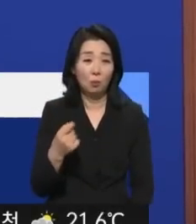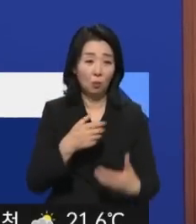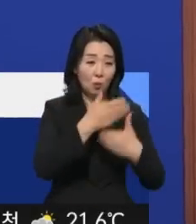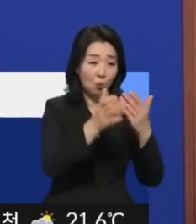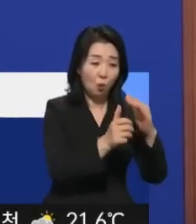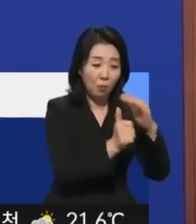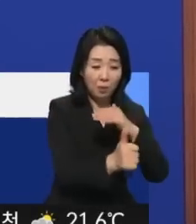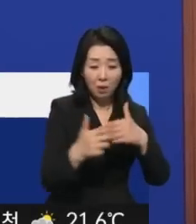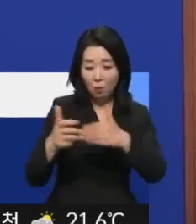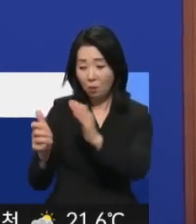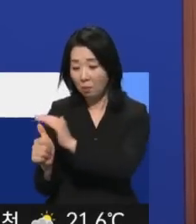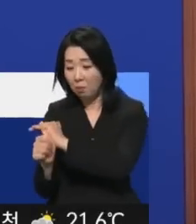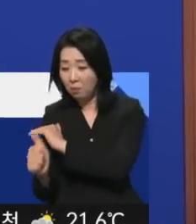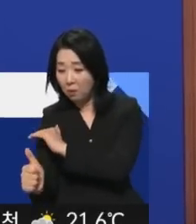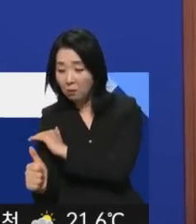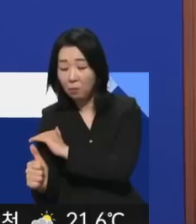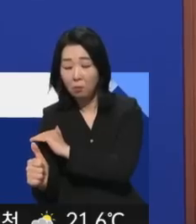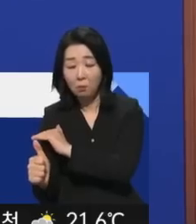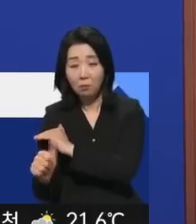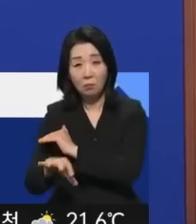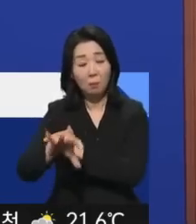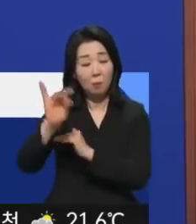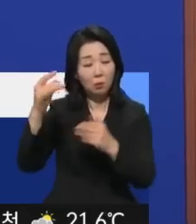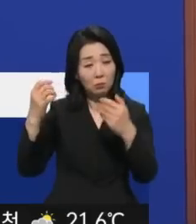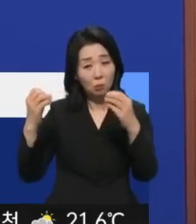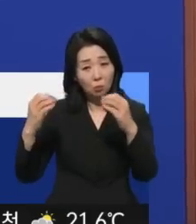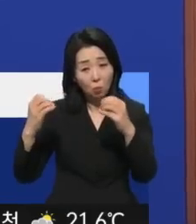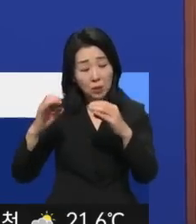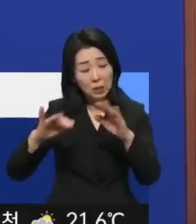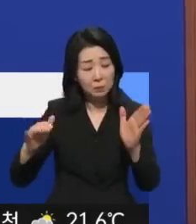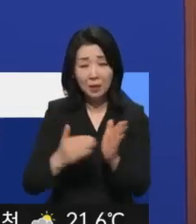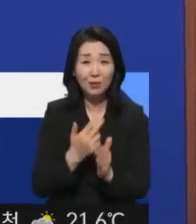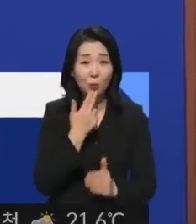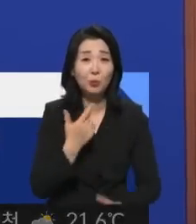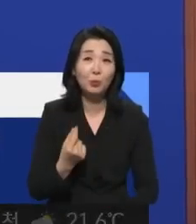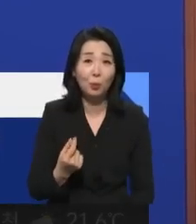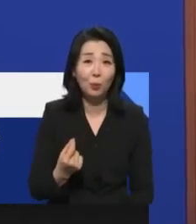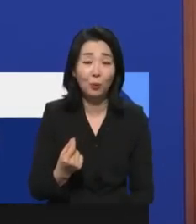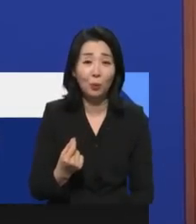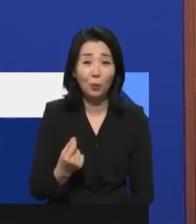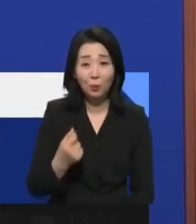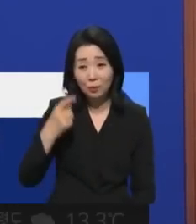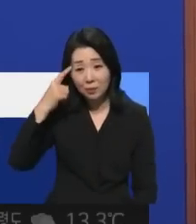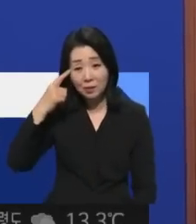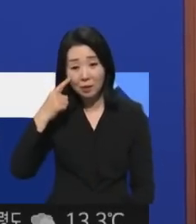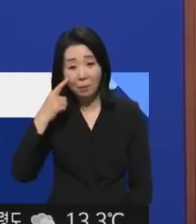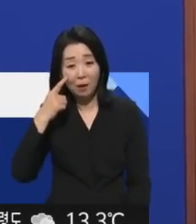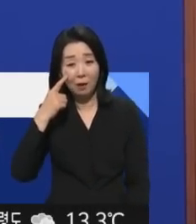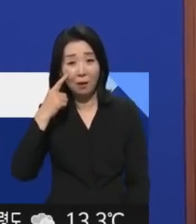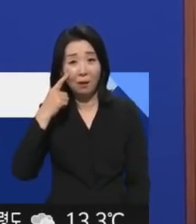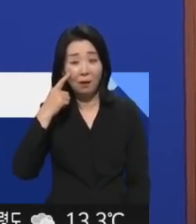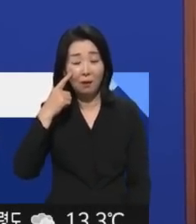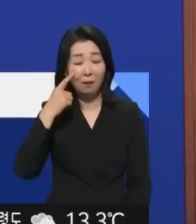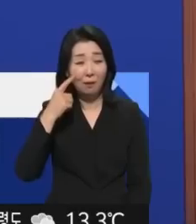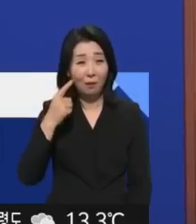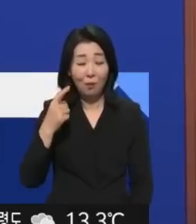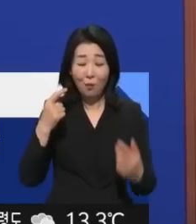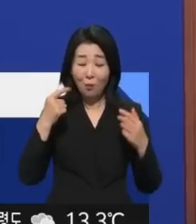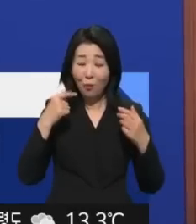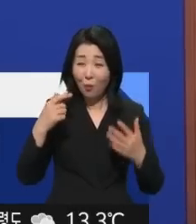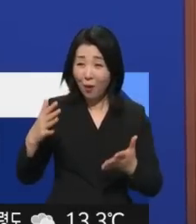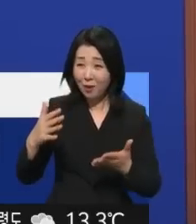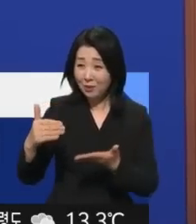원내대표단이 먼저 논의한 사례는 없었던 것 같습니다. 그런 점을 고려할 때 구체적으로 제안이 들어오면